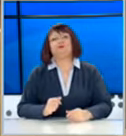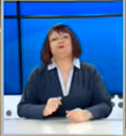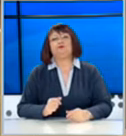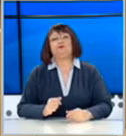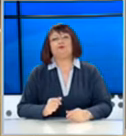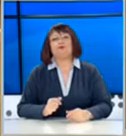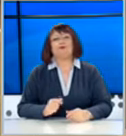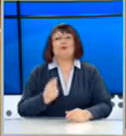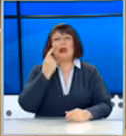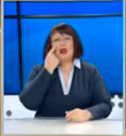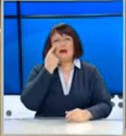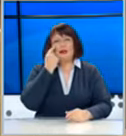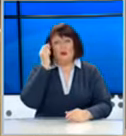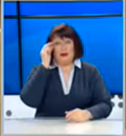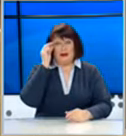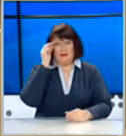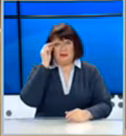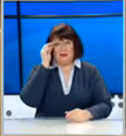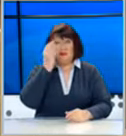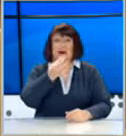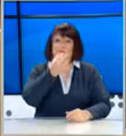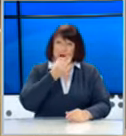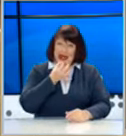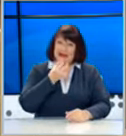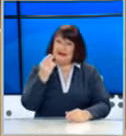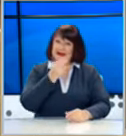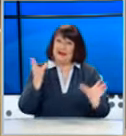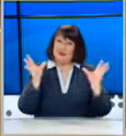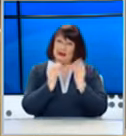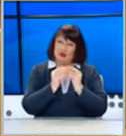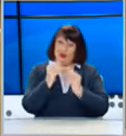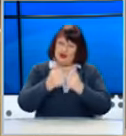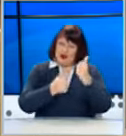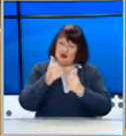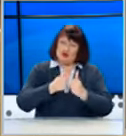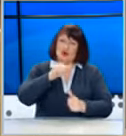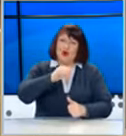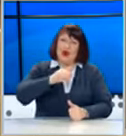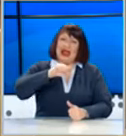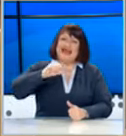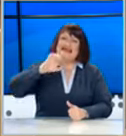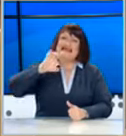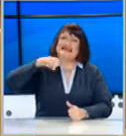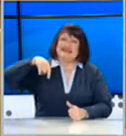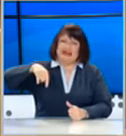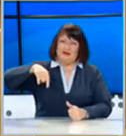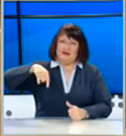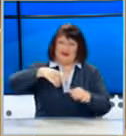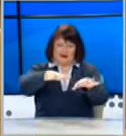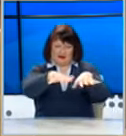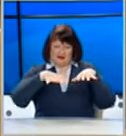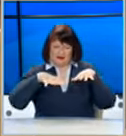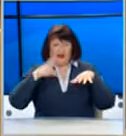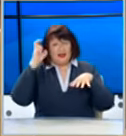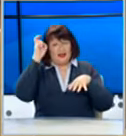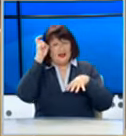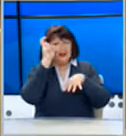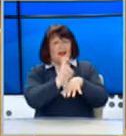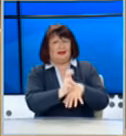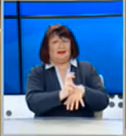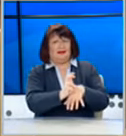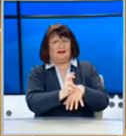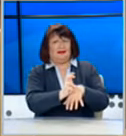Συμβολικά, μιλάτε εσείς για το ΑΣΕΠ. Τα έδρανά σας έχουν μνήμη